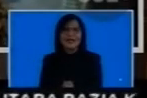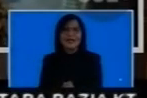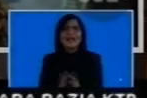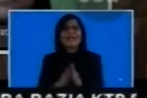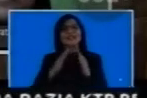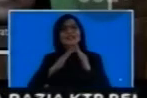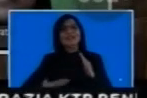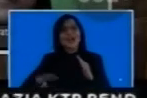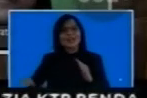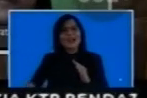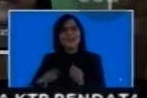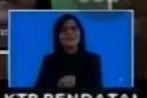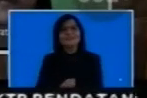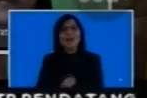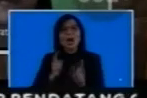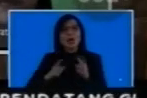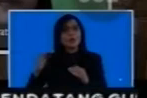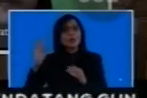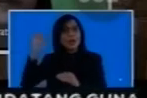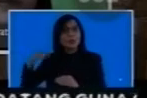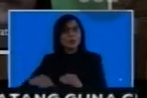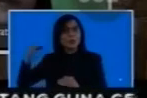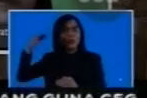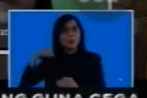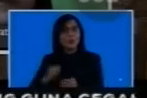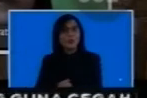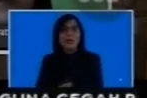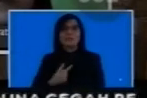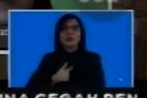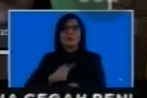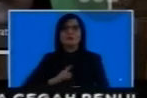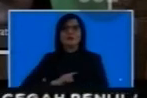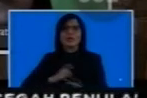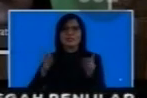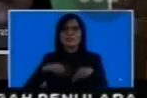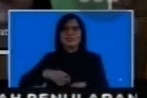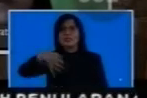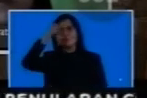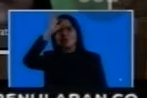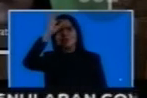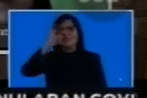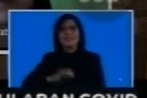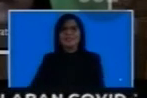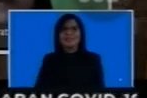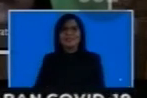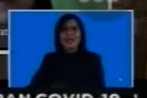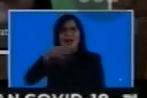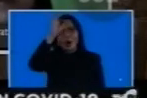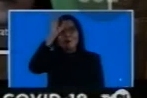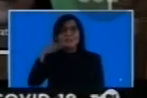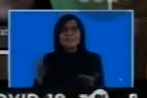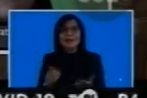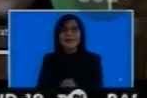tetangga. Rivaldi kalau udah besar mau jadi apa? Polisi. Jadi polisi. Polisi di mana? Di